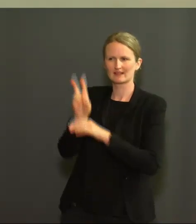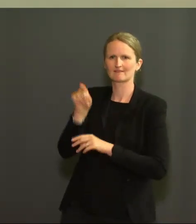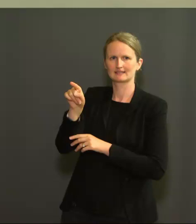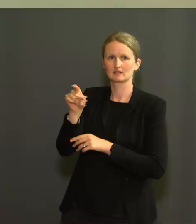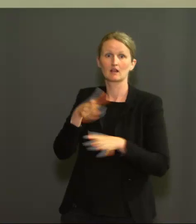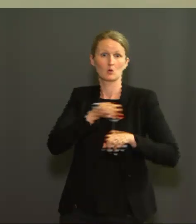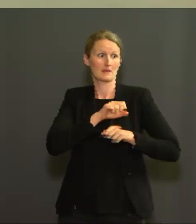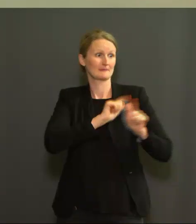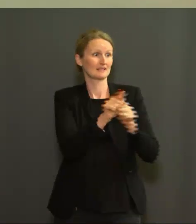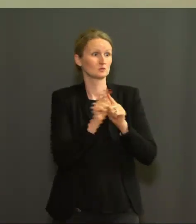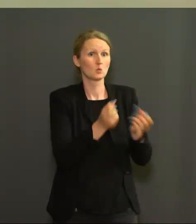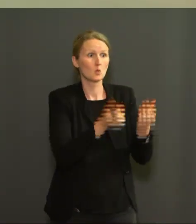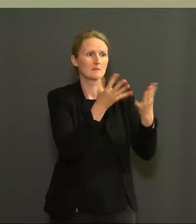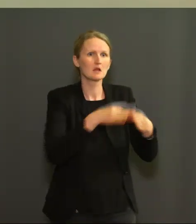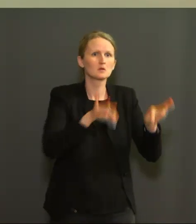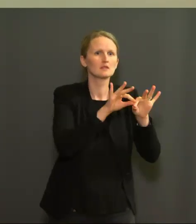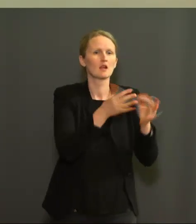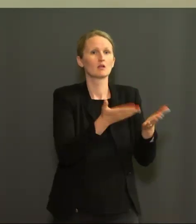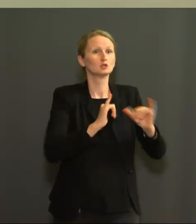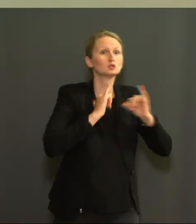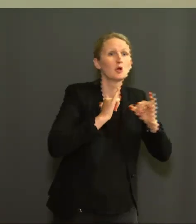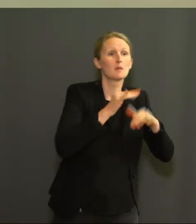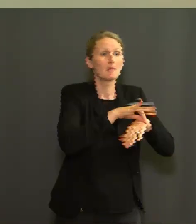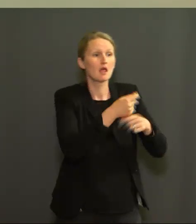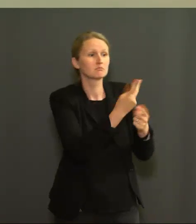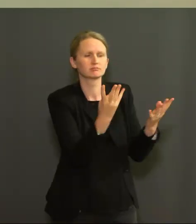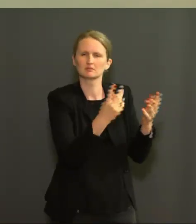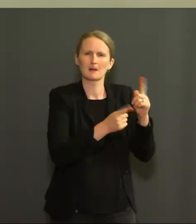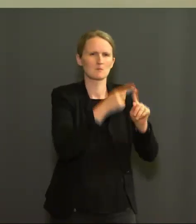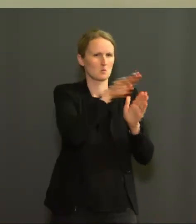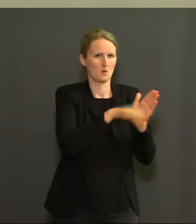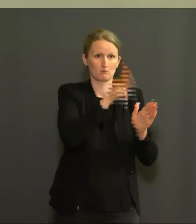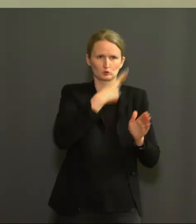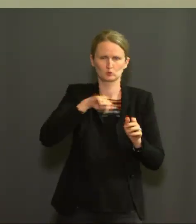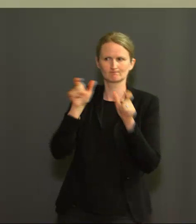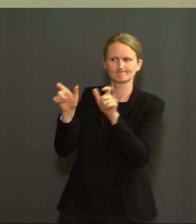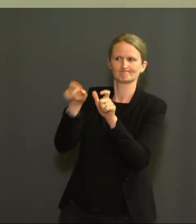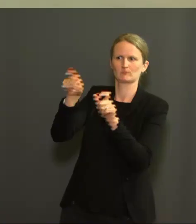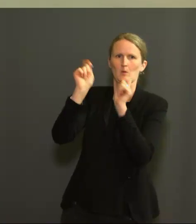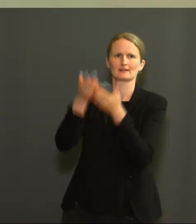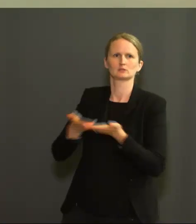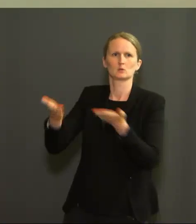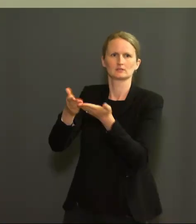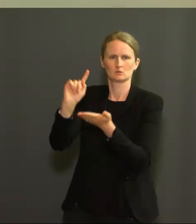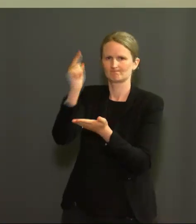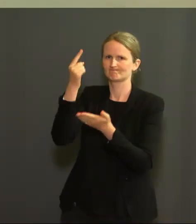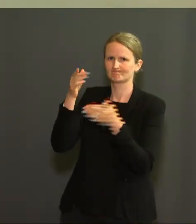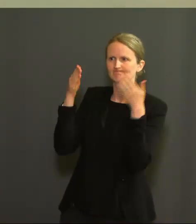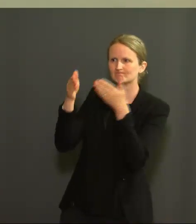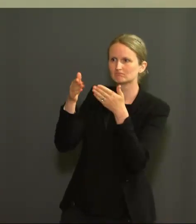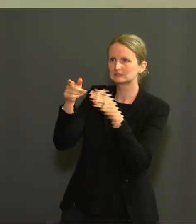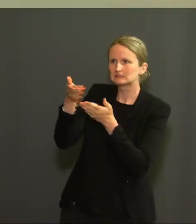qui permettra de modifier ou pas les mesures qui sont prises. Alors venons-en justement aux hospitalisations. Le